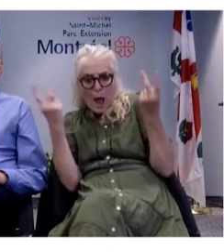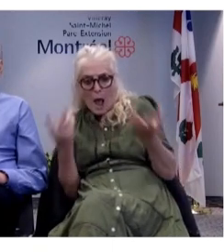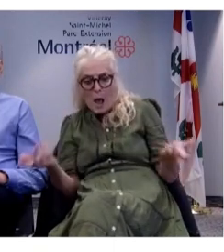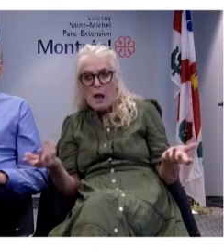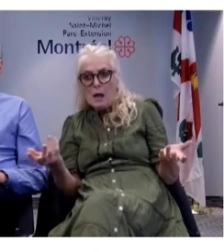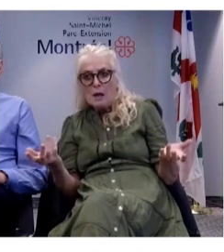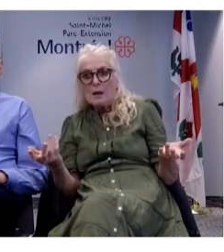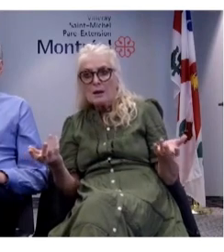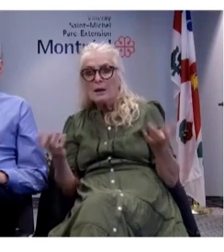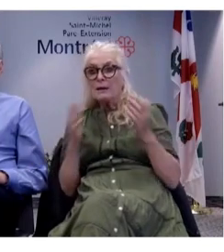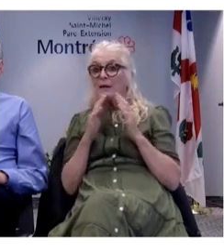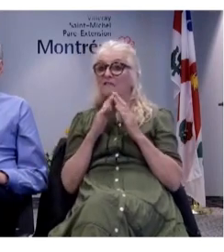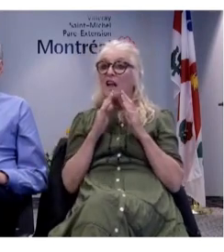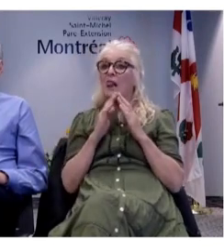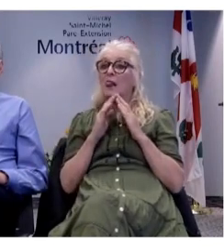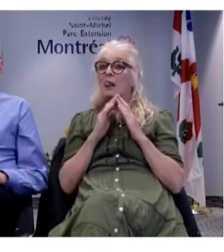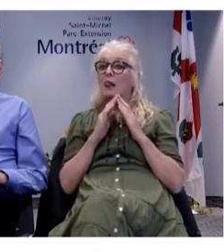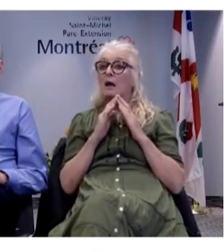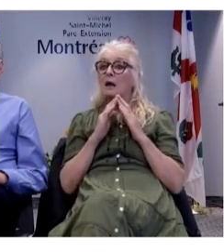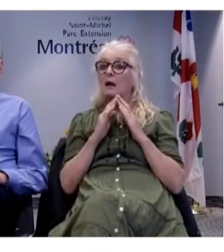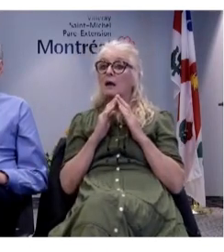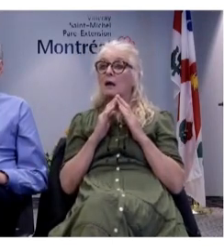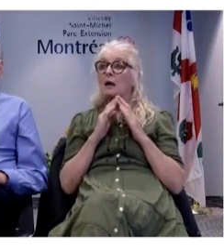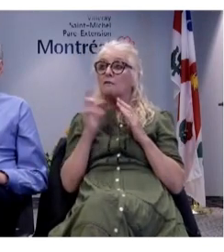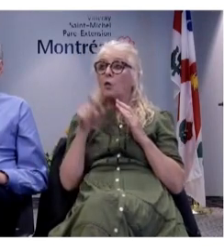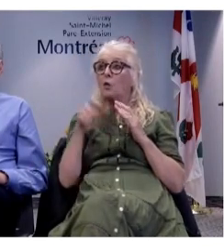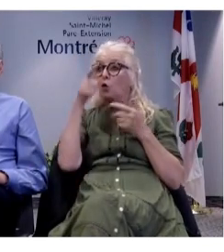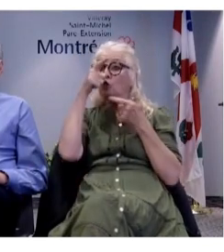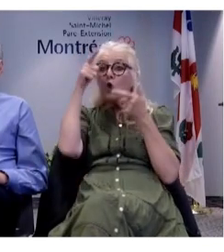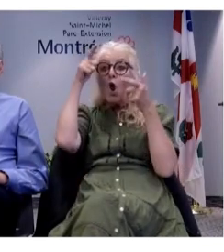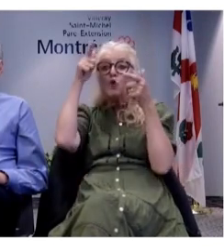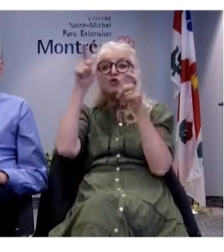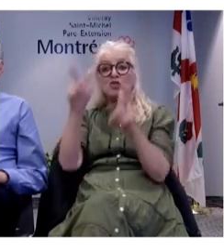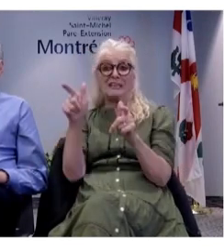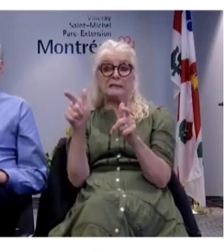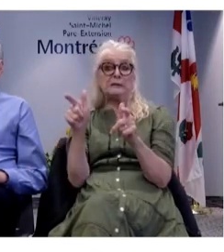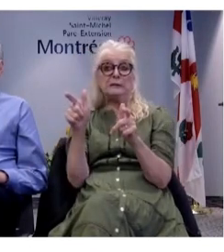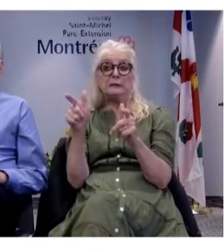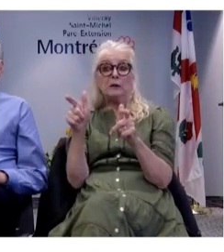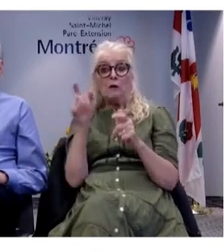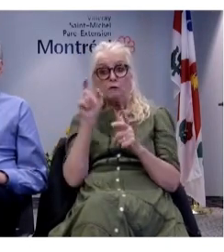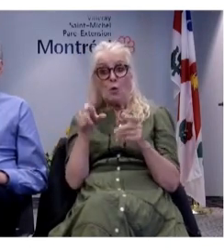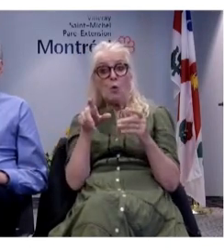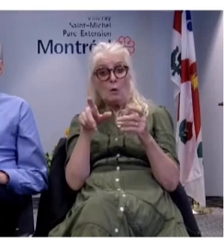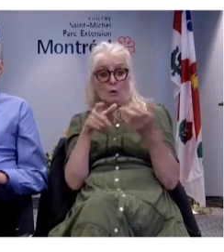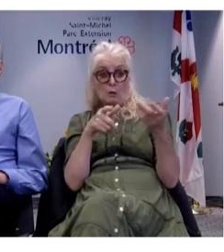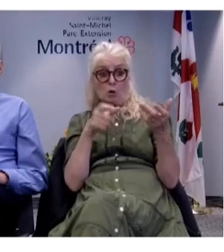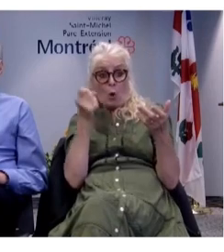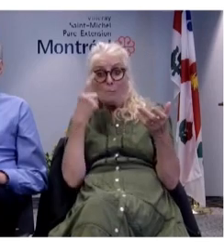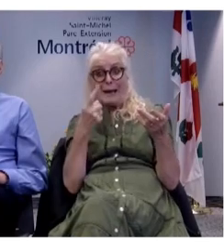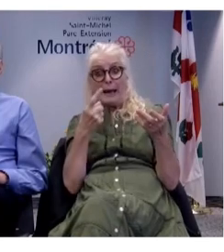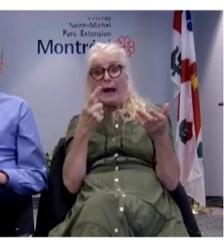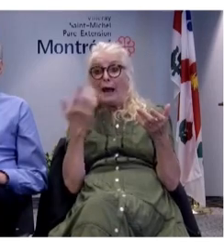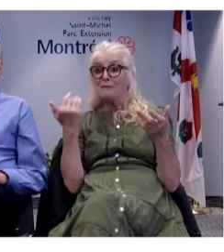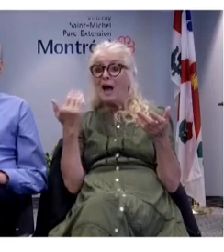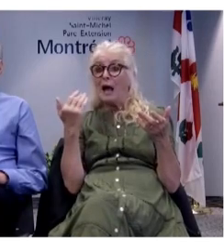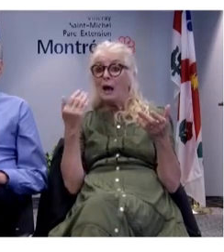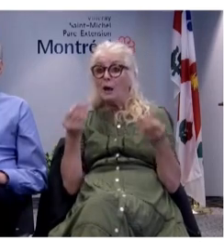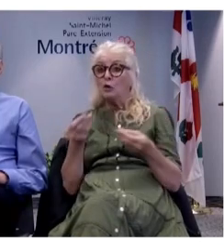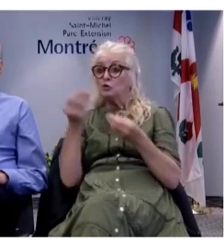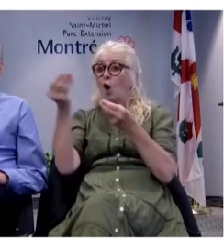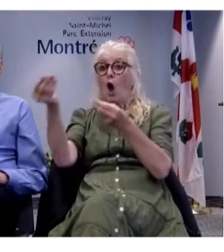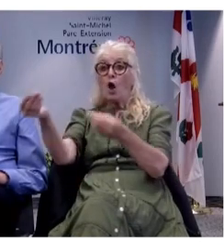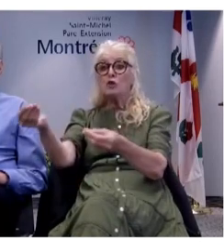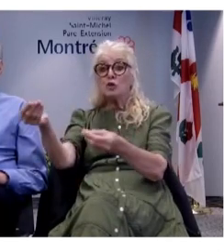dis il faut que la ville a soit logique avec elle-même il faut qu'elle assume le fait qu'elle le donner des permis de construction